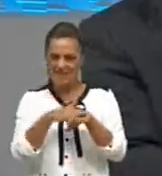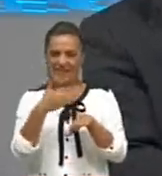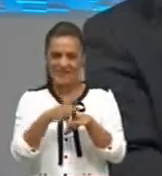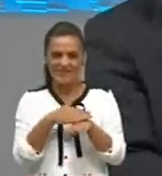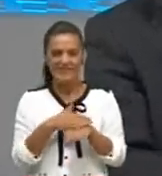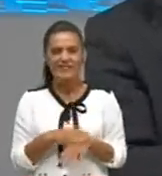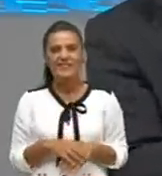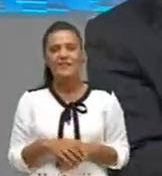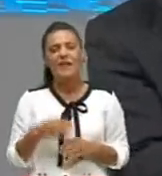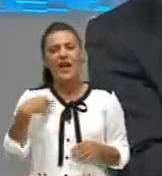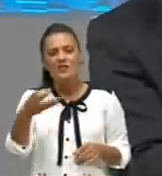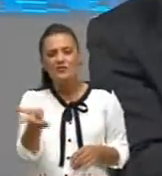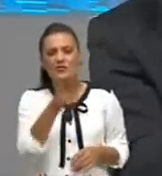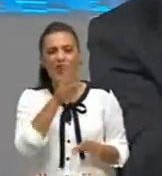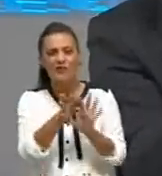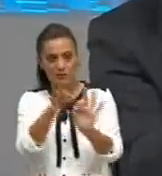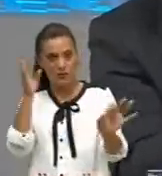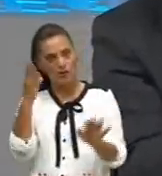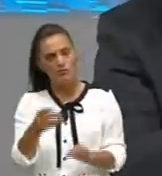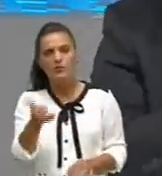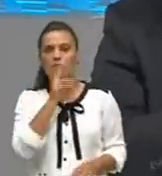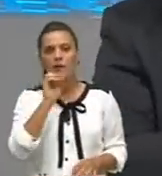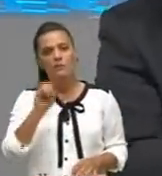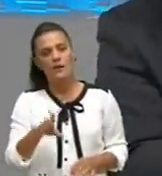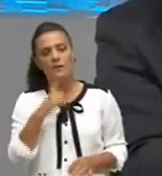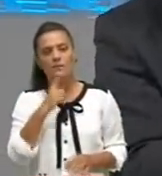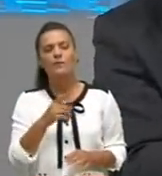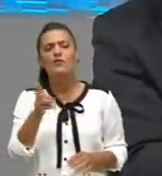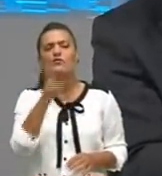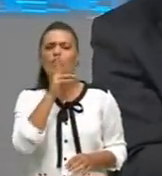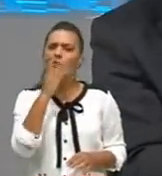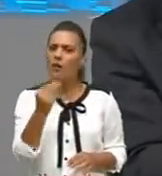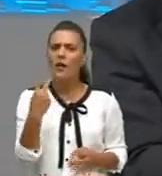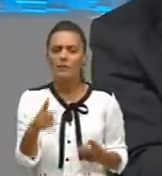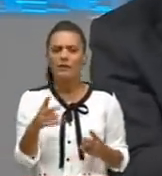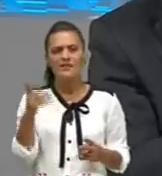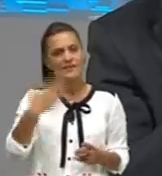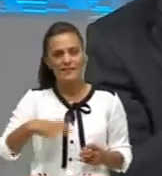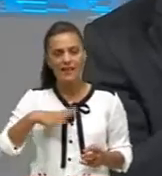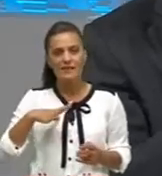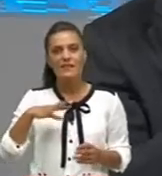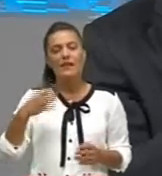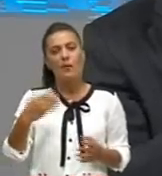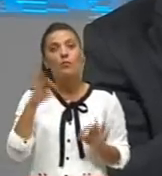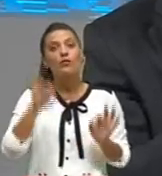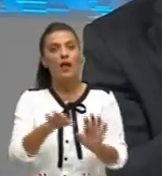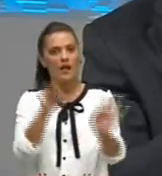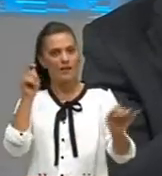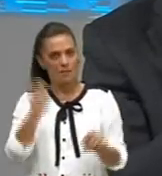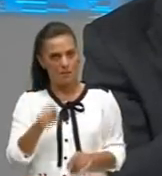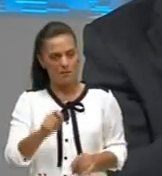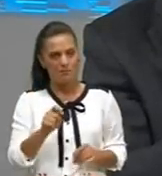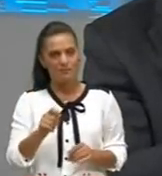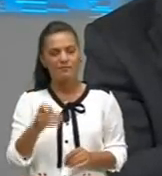çünkü, mi? Tamam. Son hamle tamam. olsun diyorsanız şunu sona bırakalım. Yok yok. Son hamle olabilir evet tamam. isterseniz. Ama tamam. mutlaka atalım. Araya